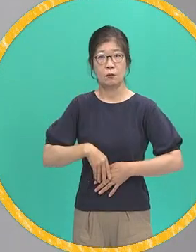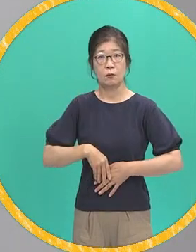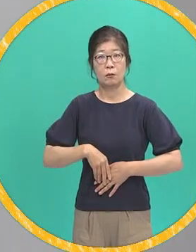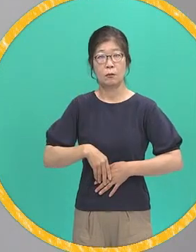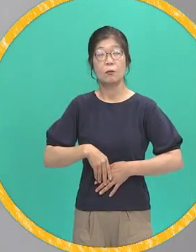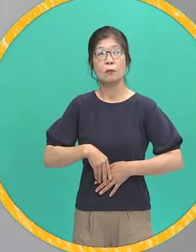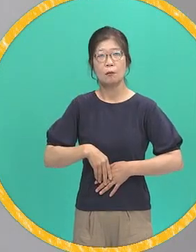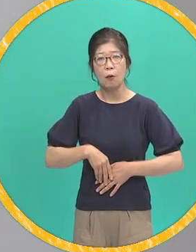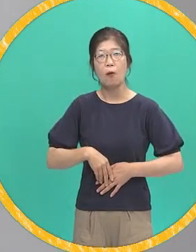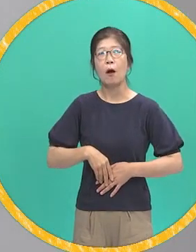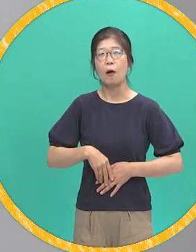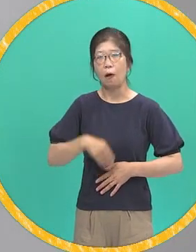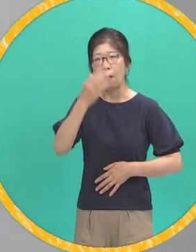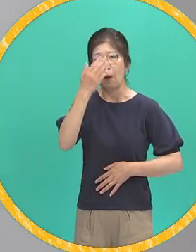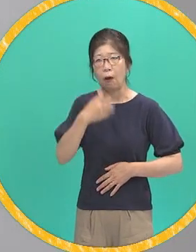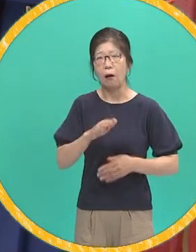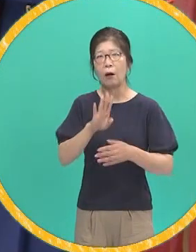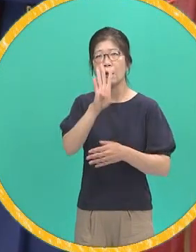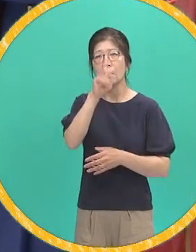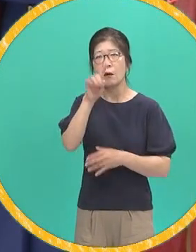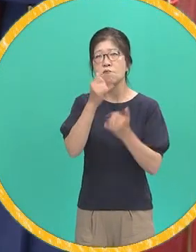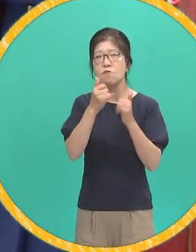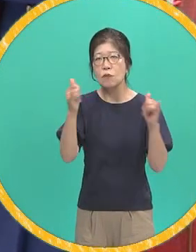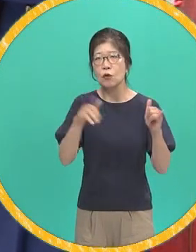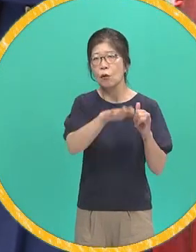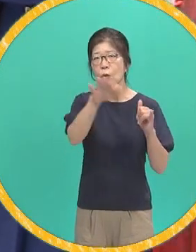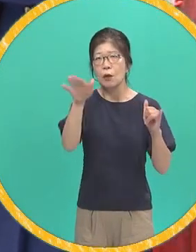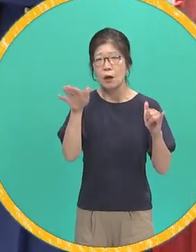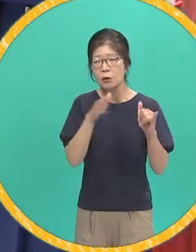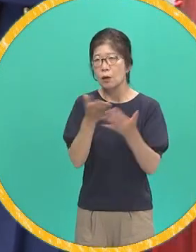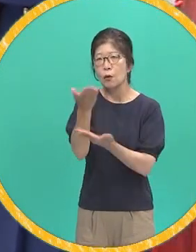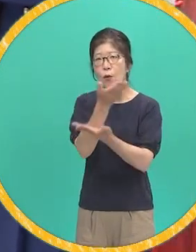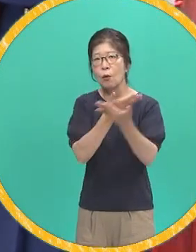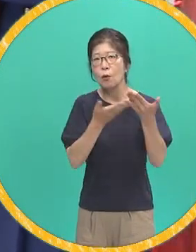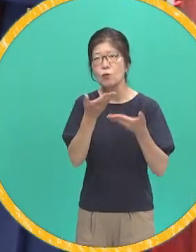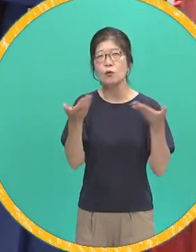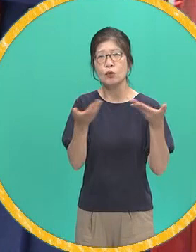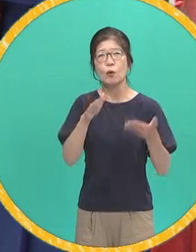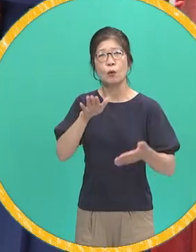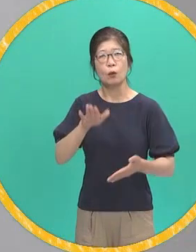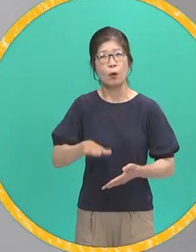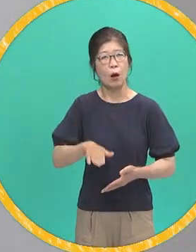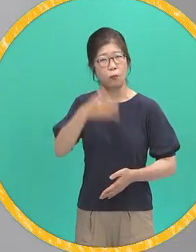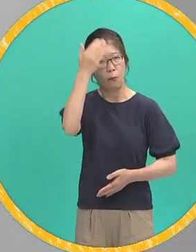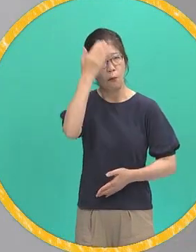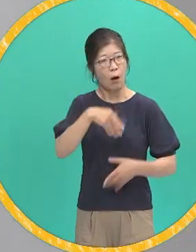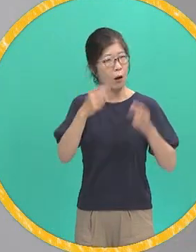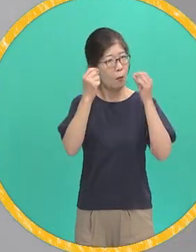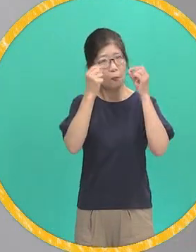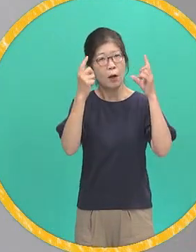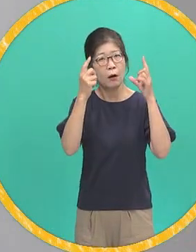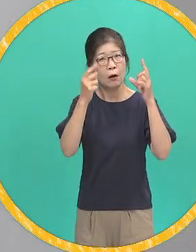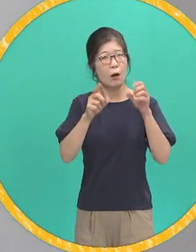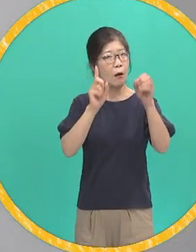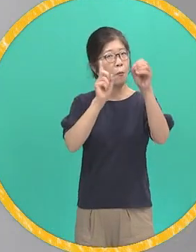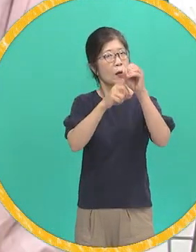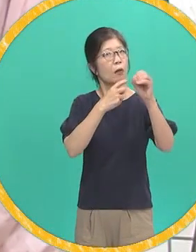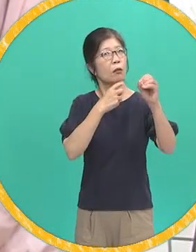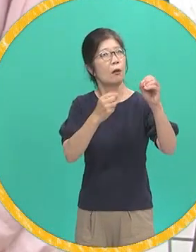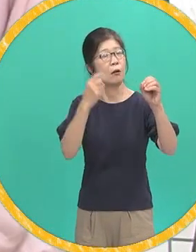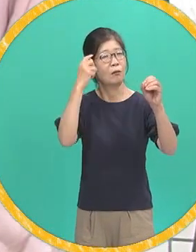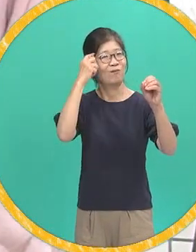んですけども県民の方々と近くで活動できる分野もあるんだなっていうのを知って目指すようになりました